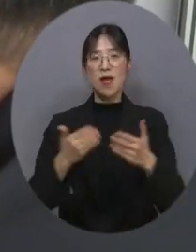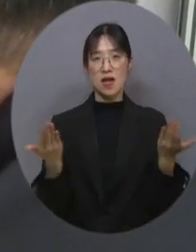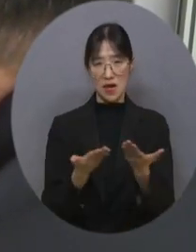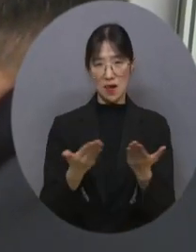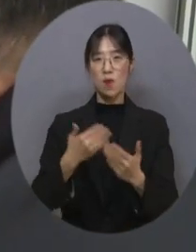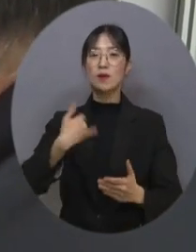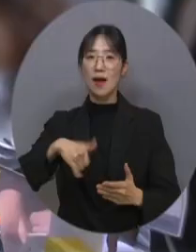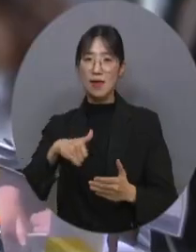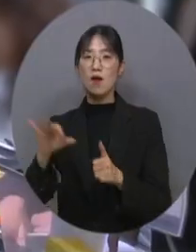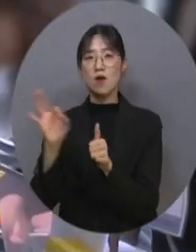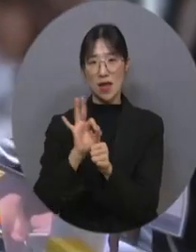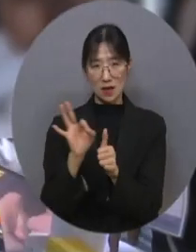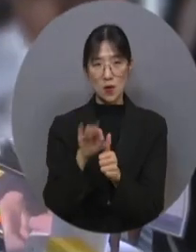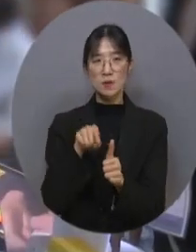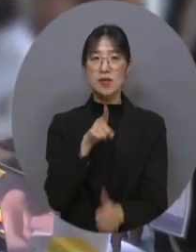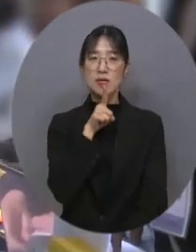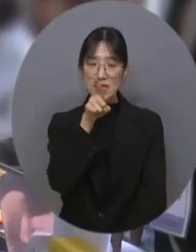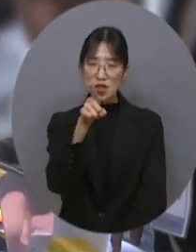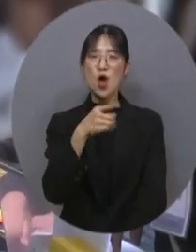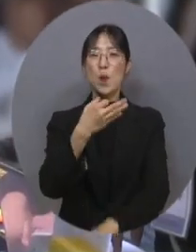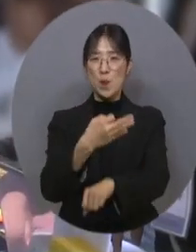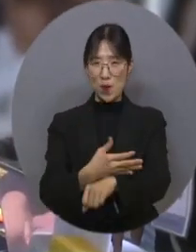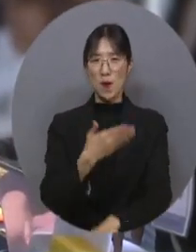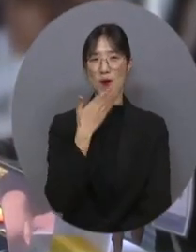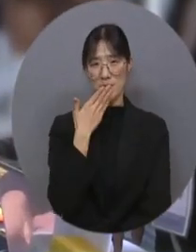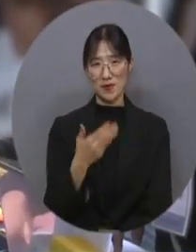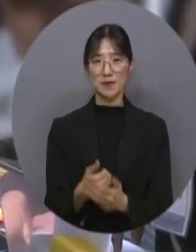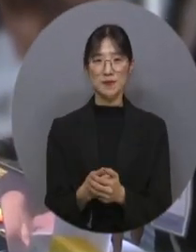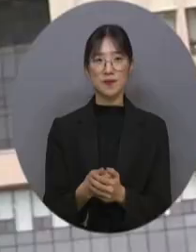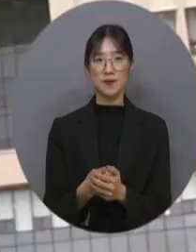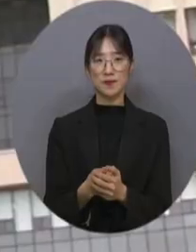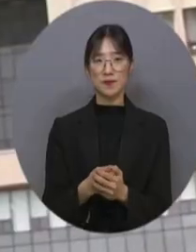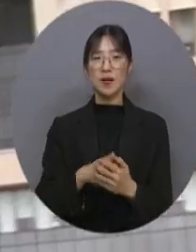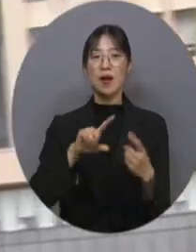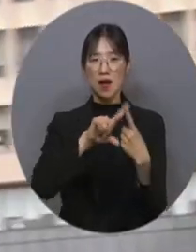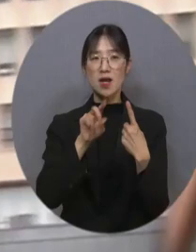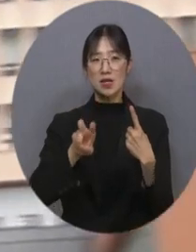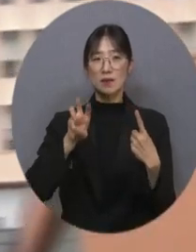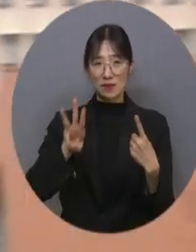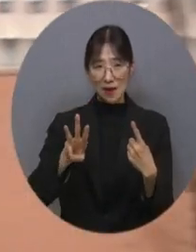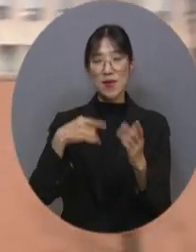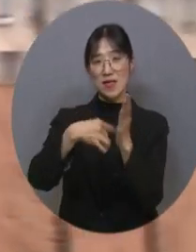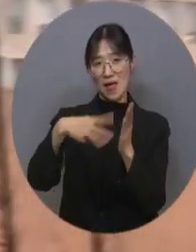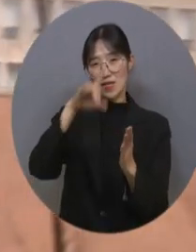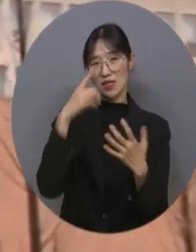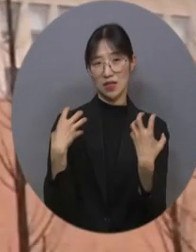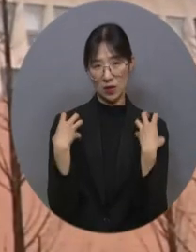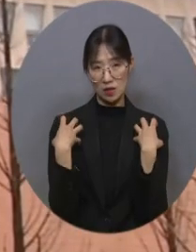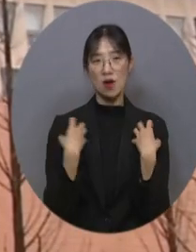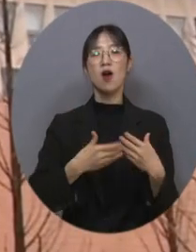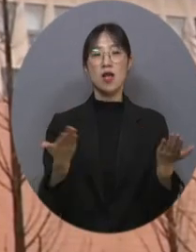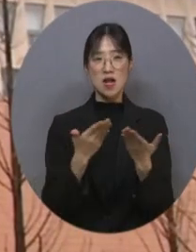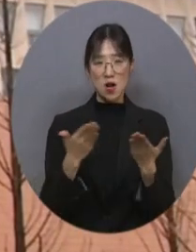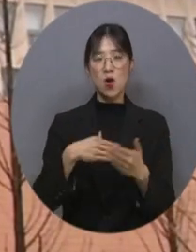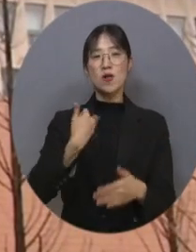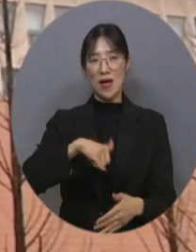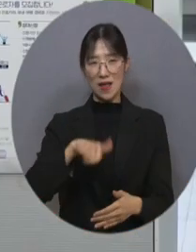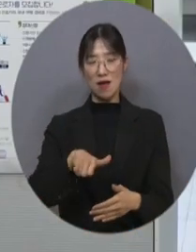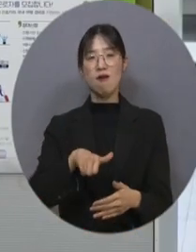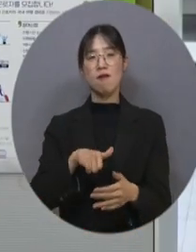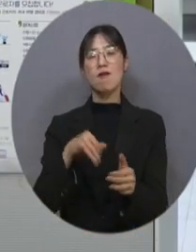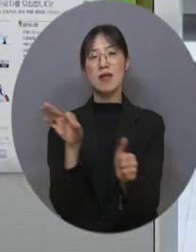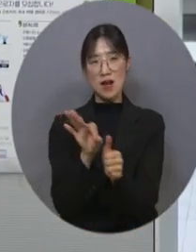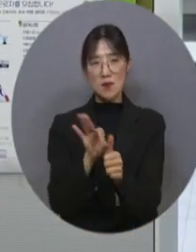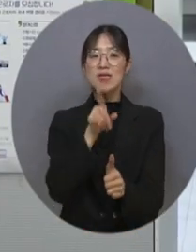근로 자녀장려금 신청이 보다 편리해집니다 지난달 23일 국세청은 근로 자녀장려금 신청이 편리하도록